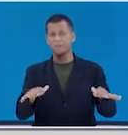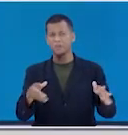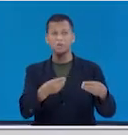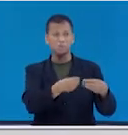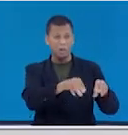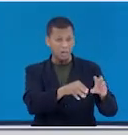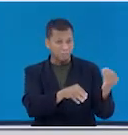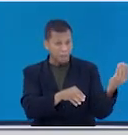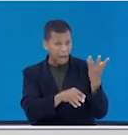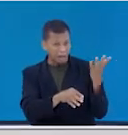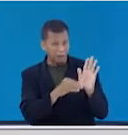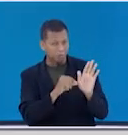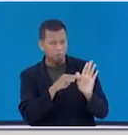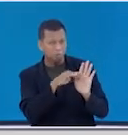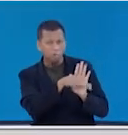kurban di sana?